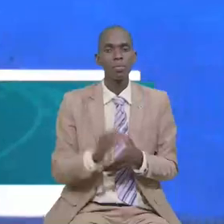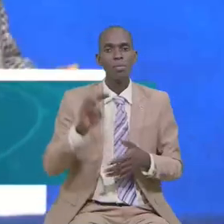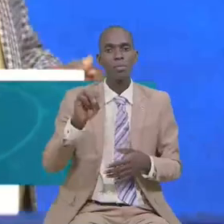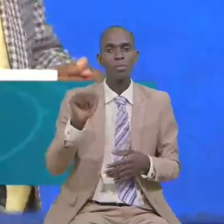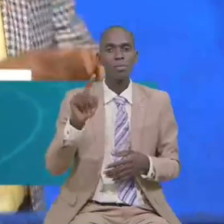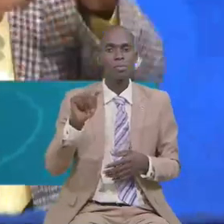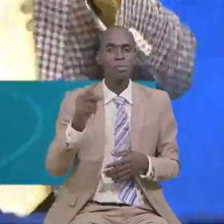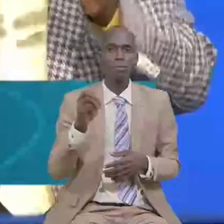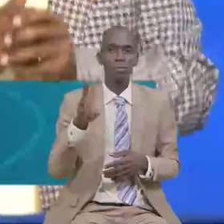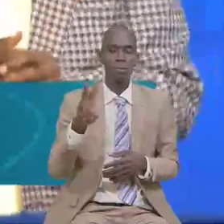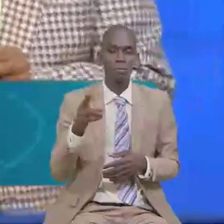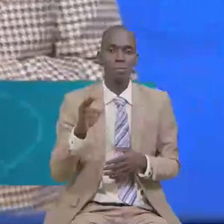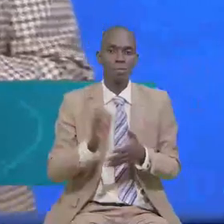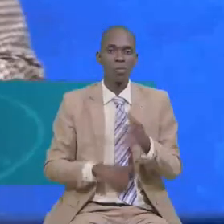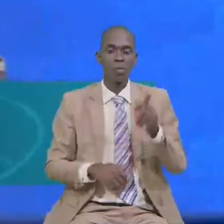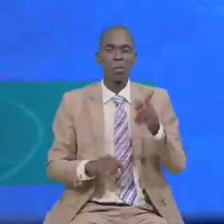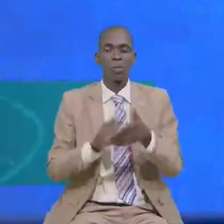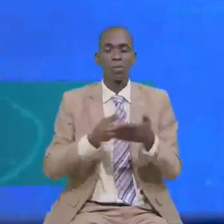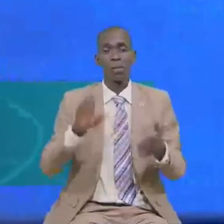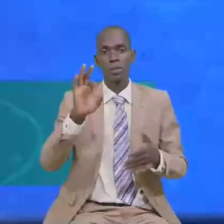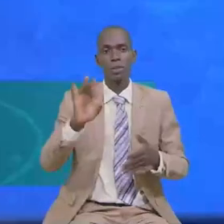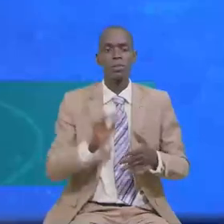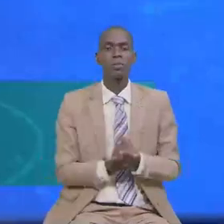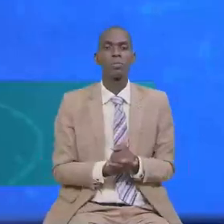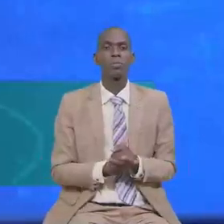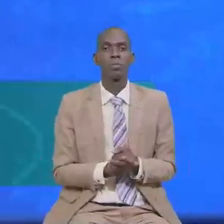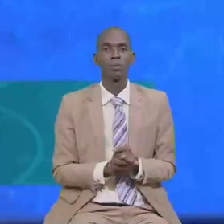Matthieu 21, verset 9.